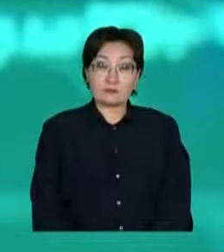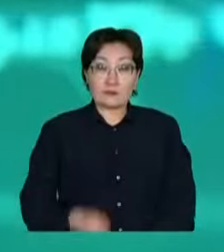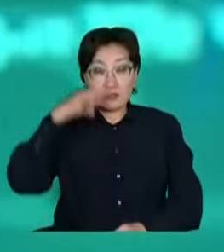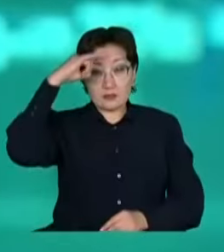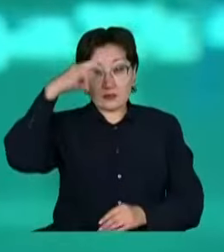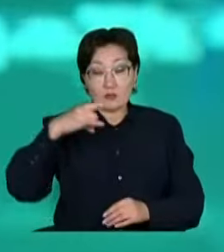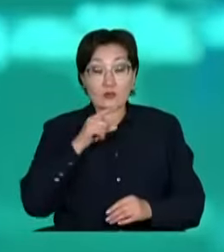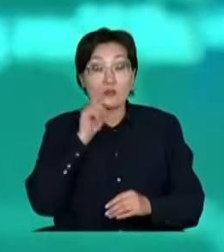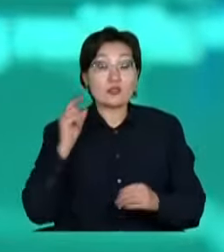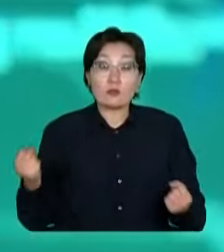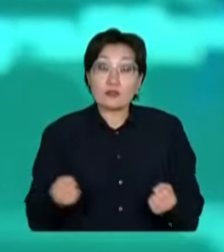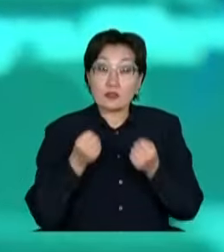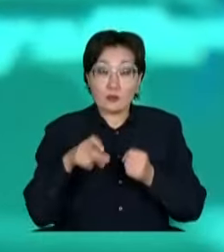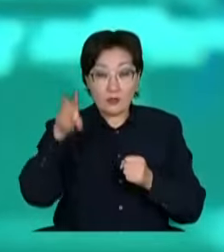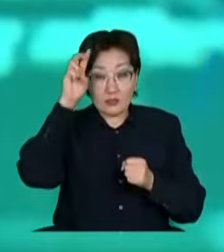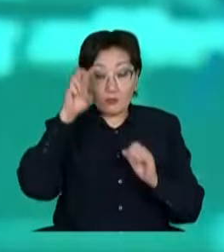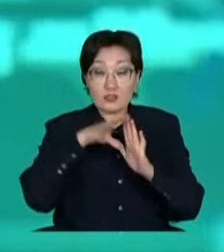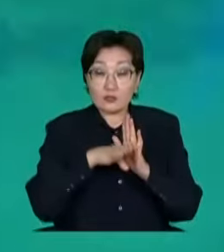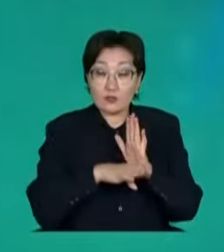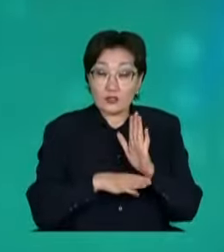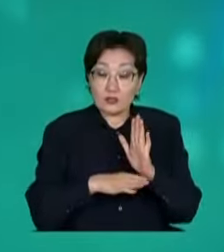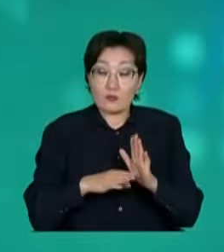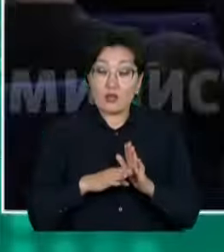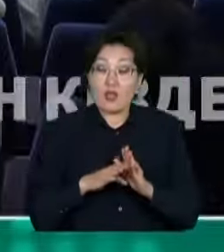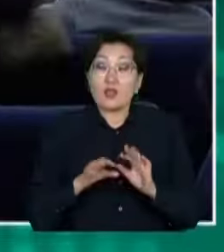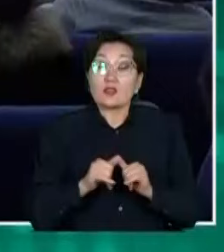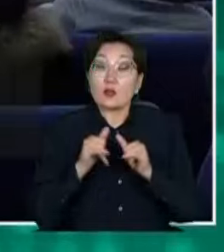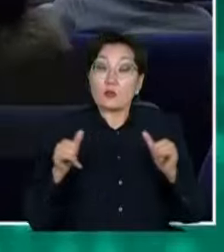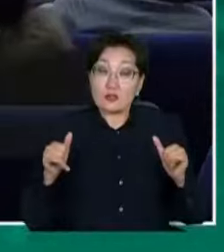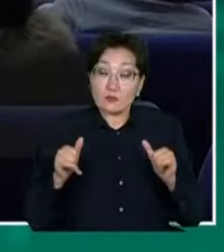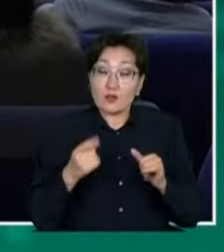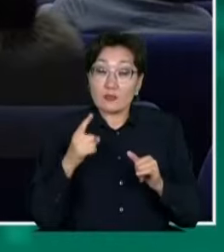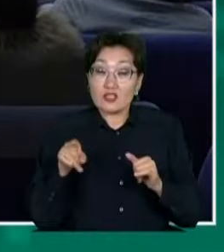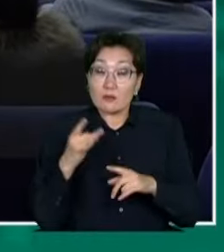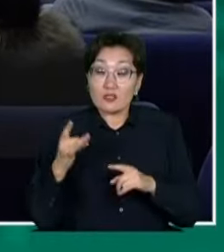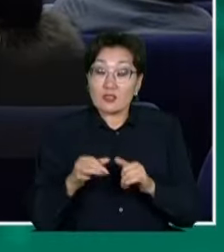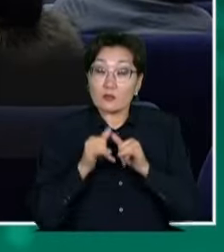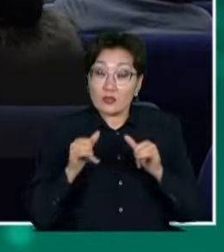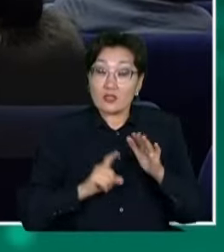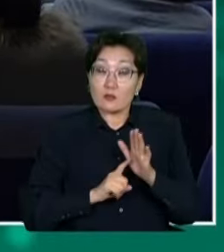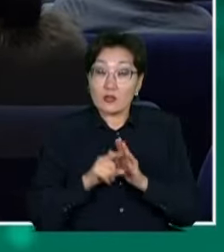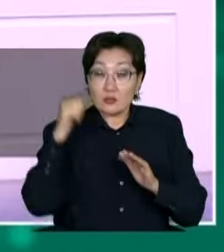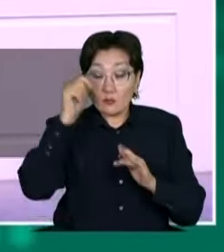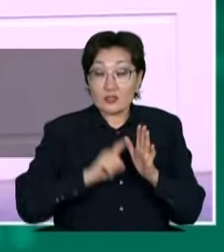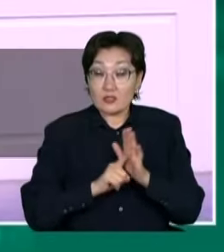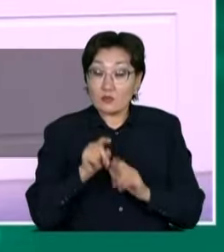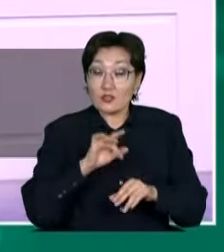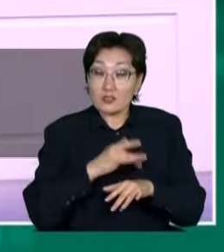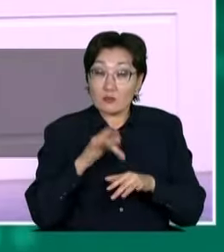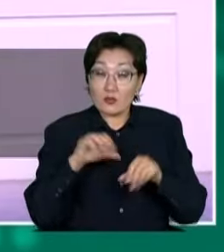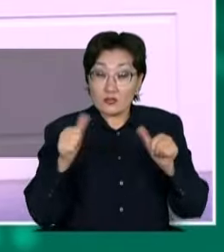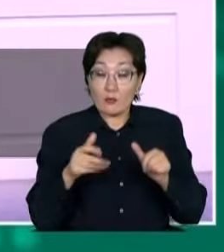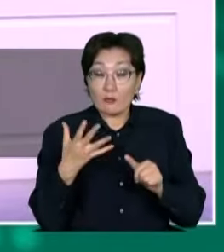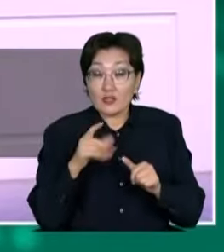Елімізде жастарды қолдау бойынша мемлекеттік бағдарламалардың өрісі кеңейіп, ауқымы 1,5 есеге артқан. Жыл басынан бері мұндай қызмет түрін